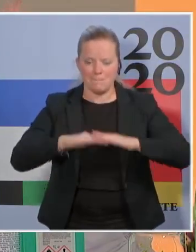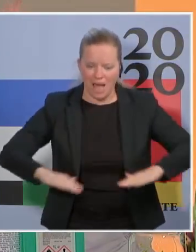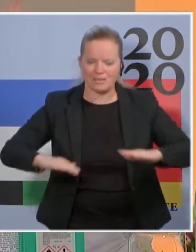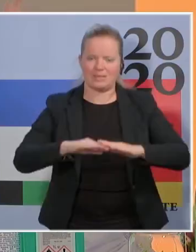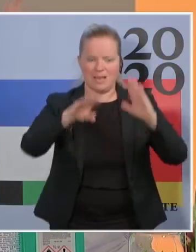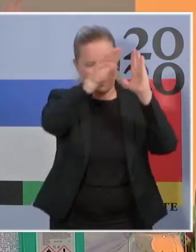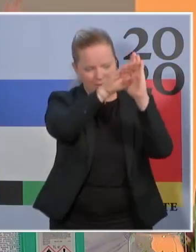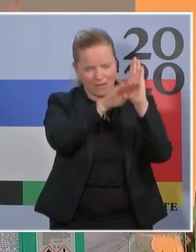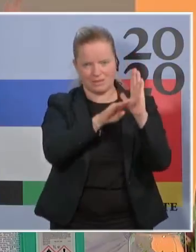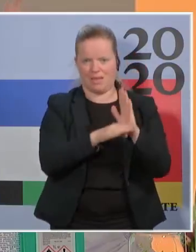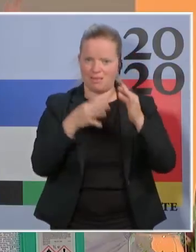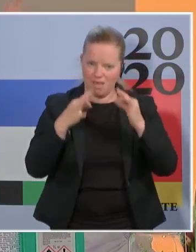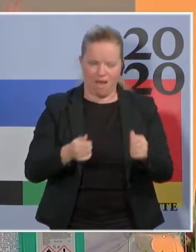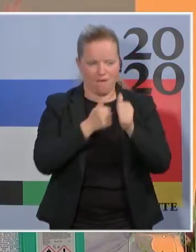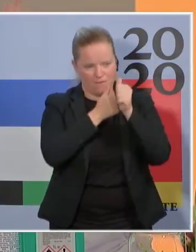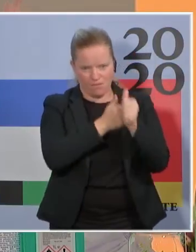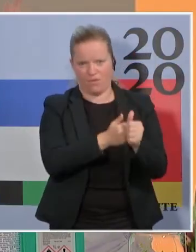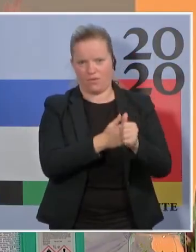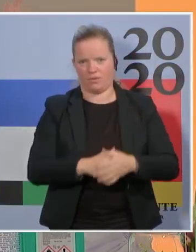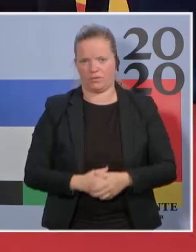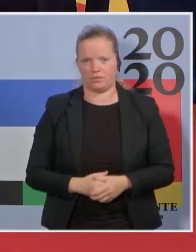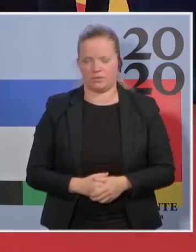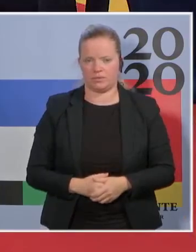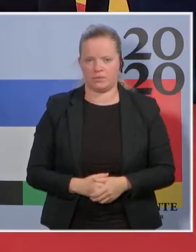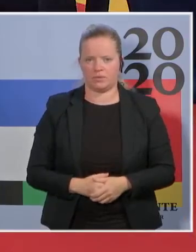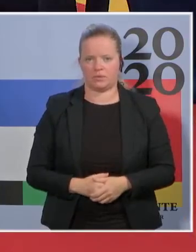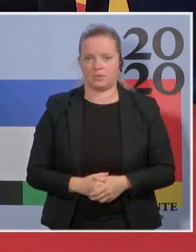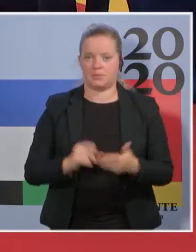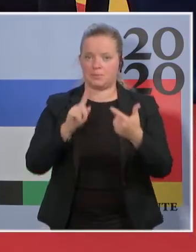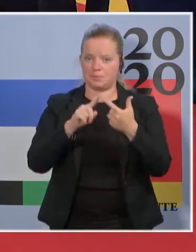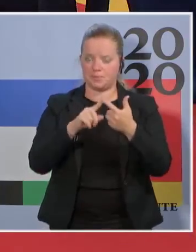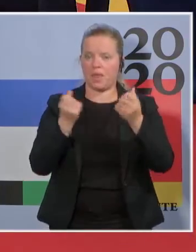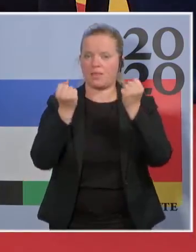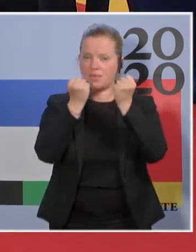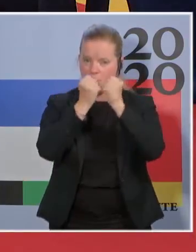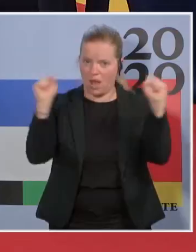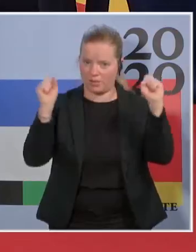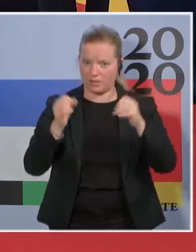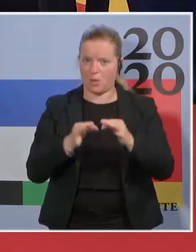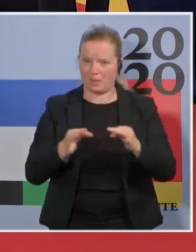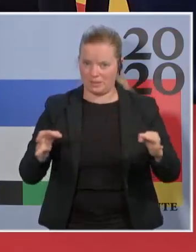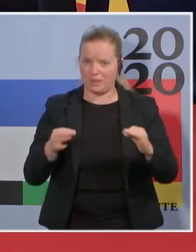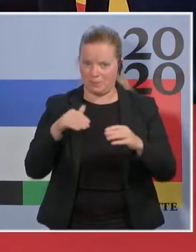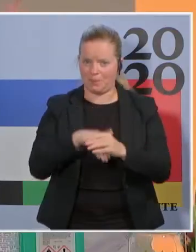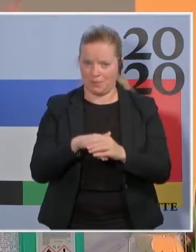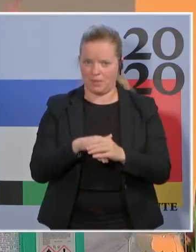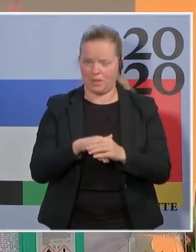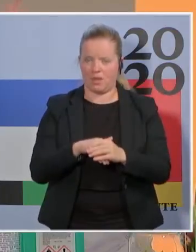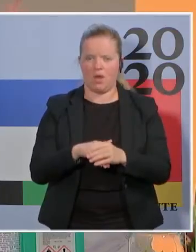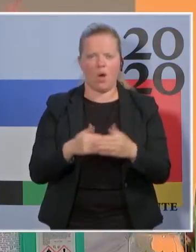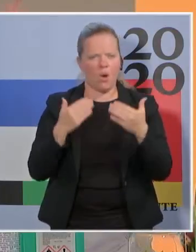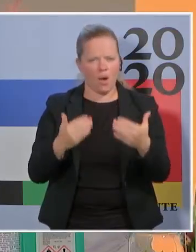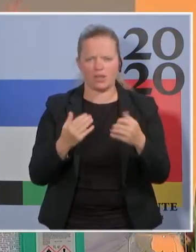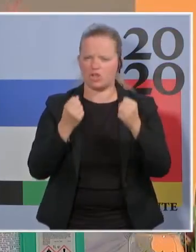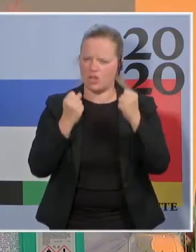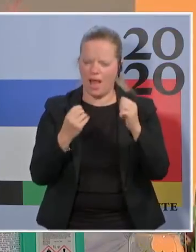Gesetze agieren können. Und das demokratische Prinzip, das heute fester denn je